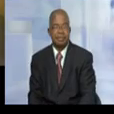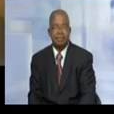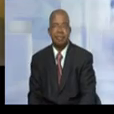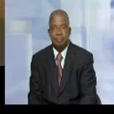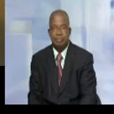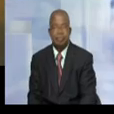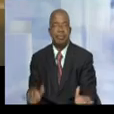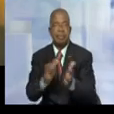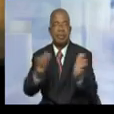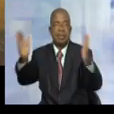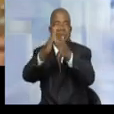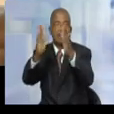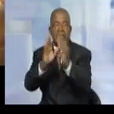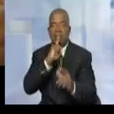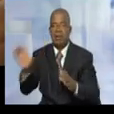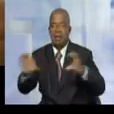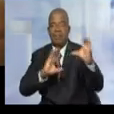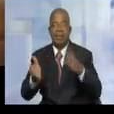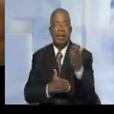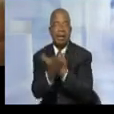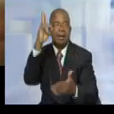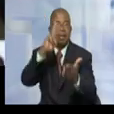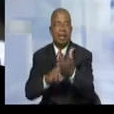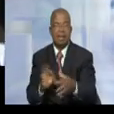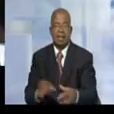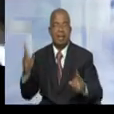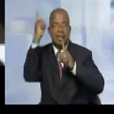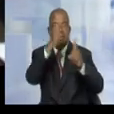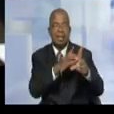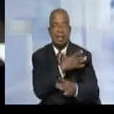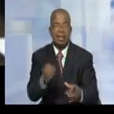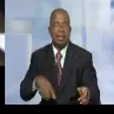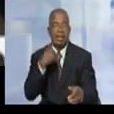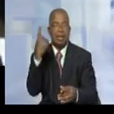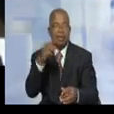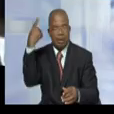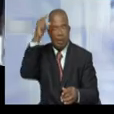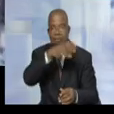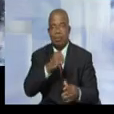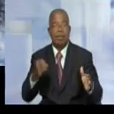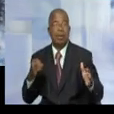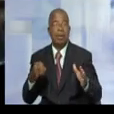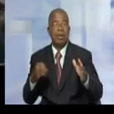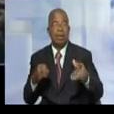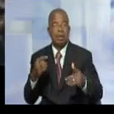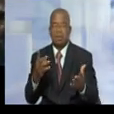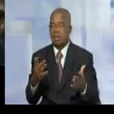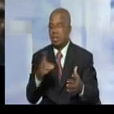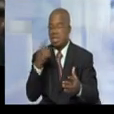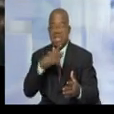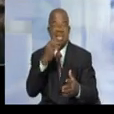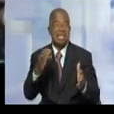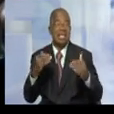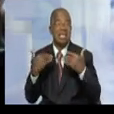Cette rencontre a été marquée par la signature de deux conventions d'adhésion. Une relative au prêt de montant de 3 milliards de francs